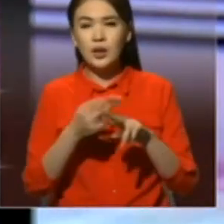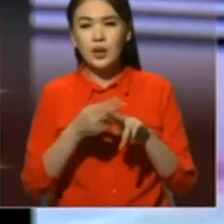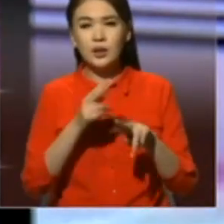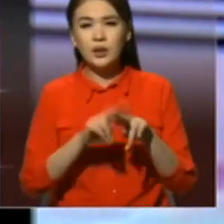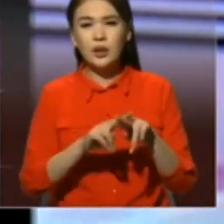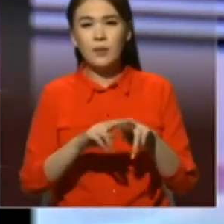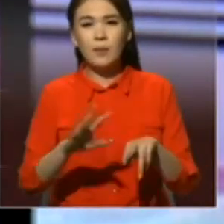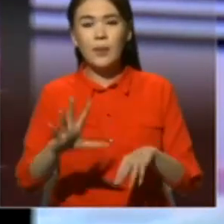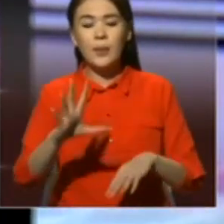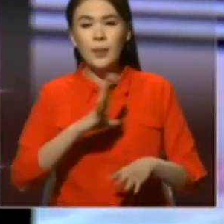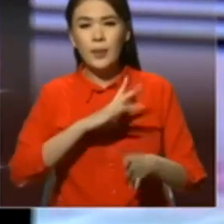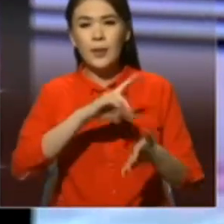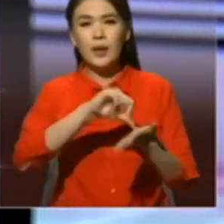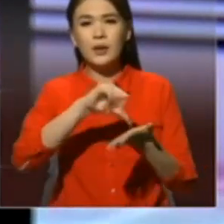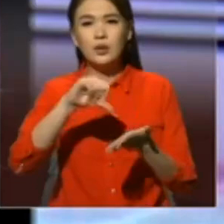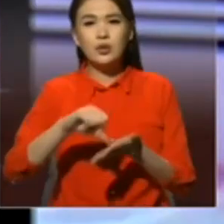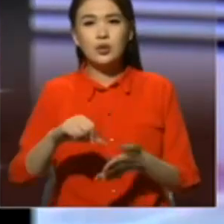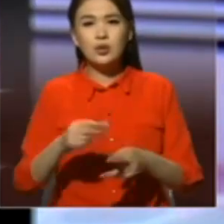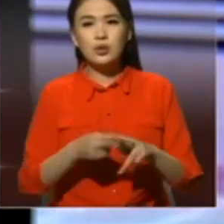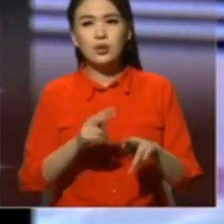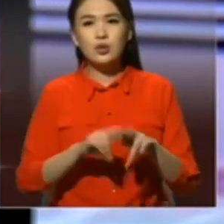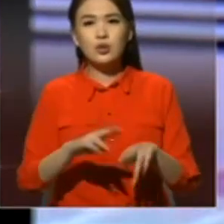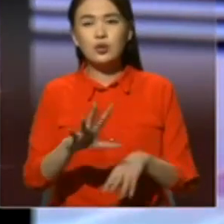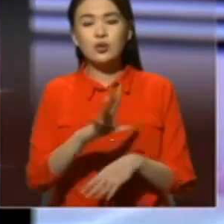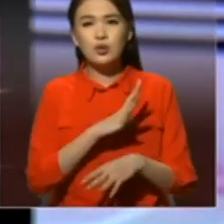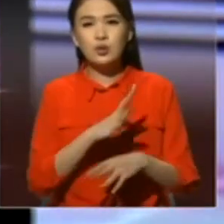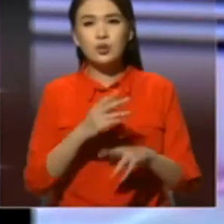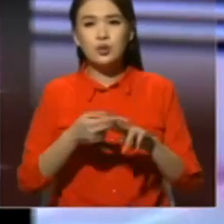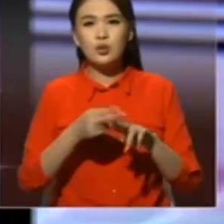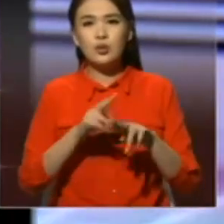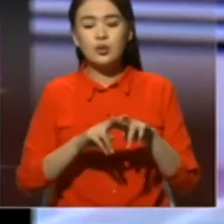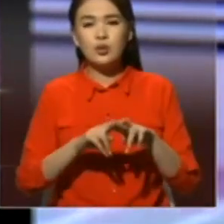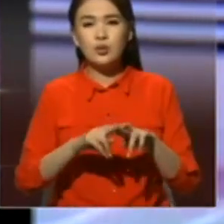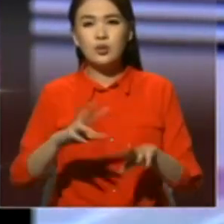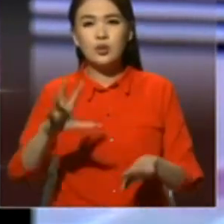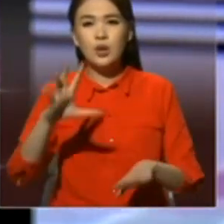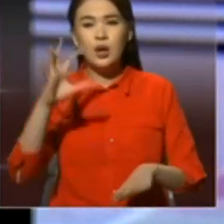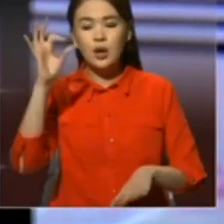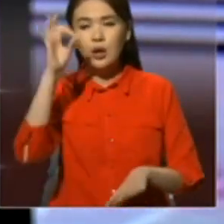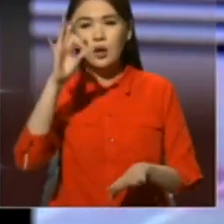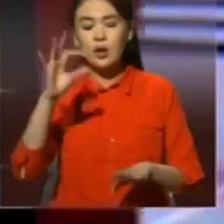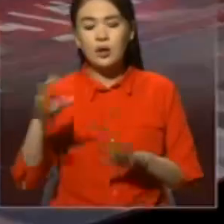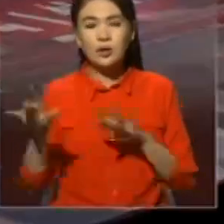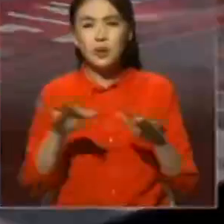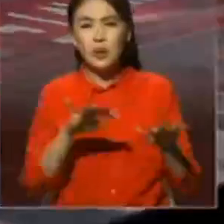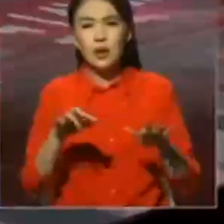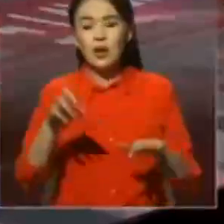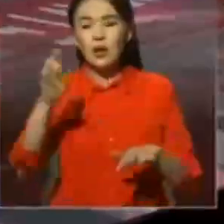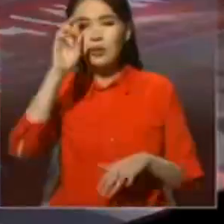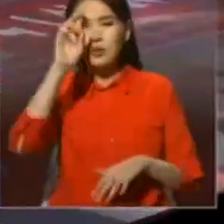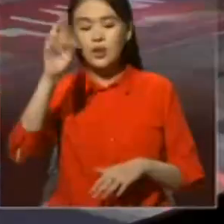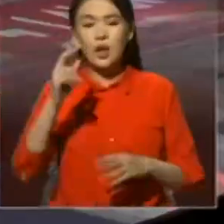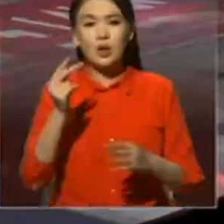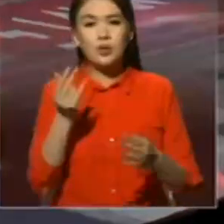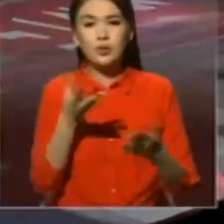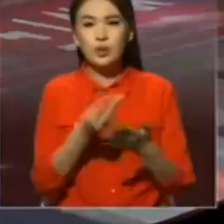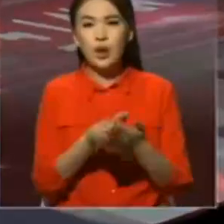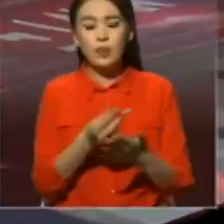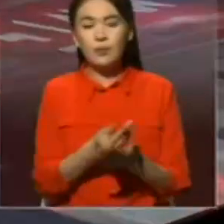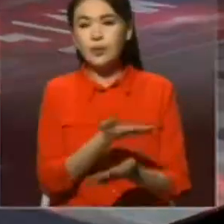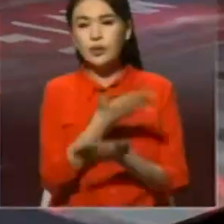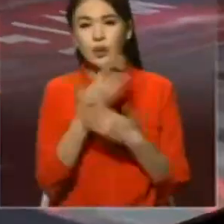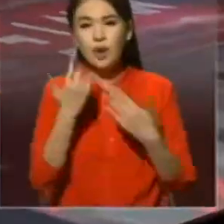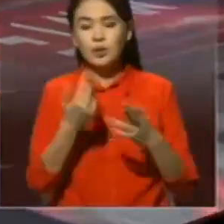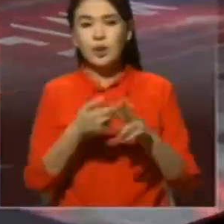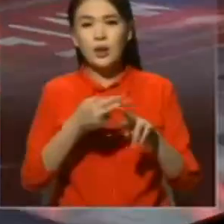жаңағы ассамблея қанша қоғамдық келісімдердің жанында этномәдени бірлестіктер бар. Оларға мемлекеттен ешқандай қаражат бөлмейді. Тек